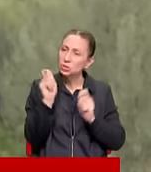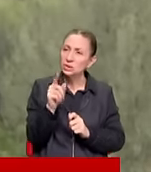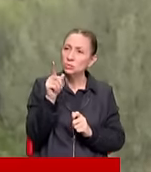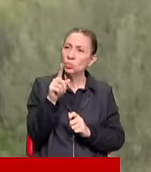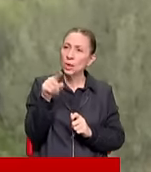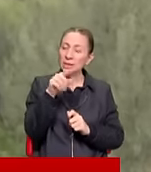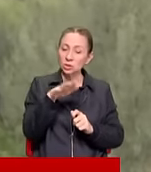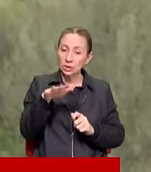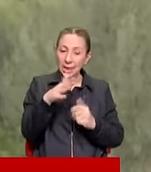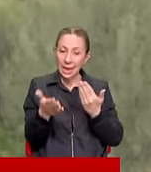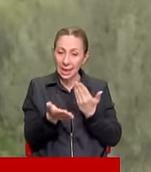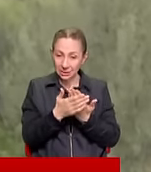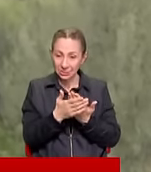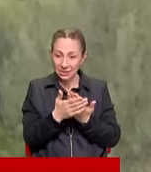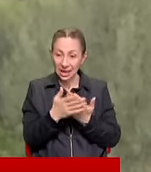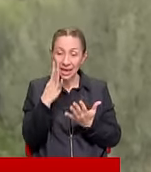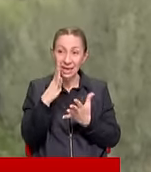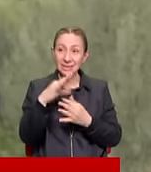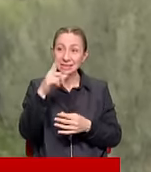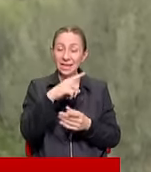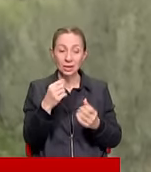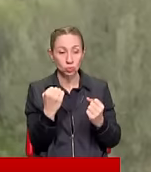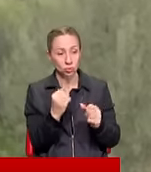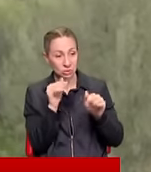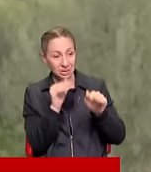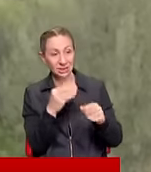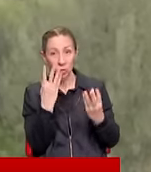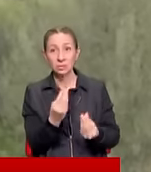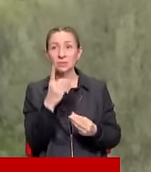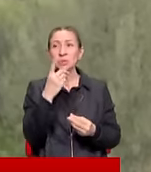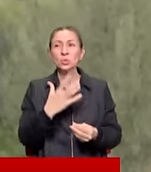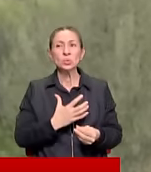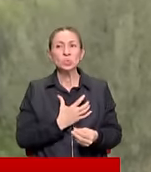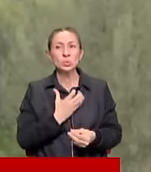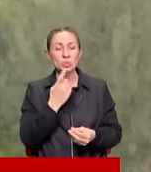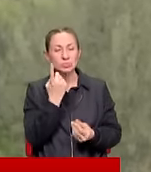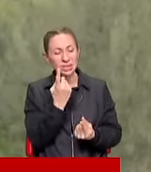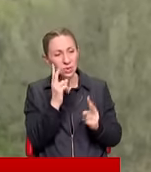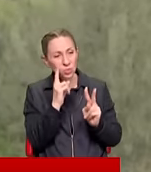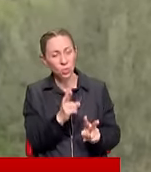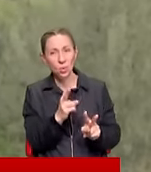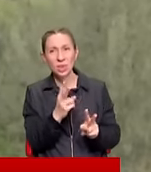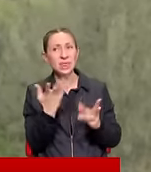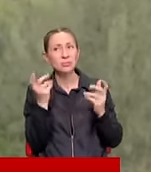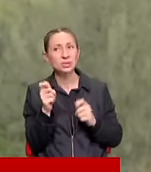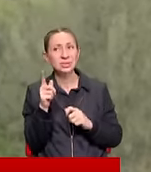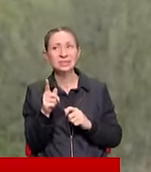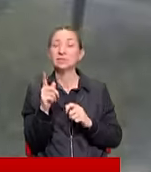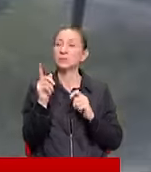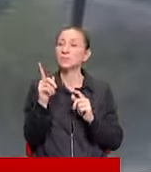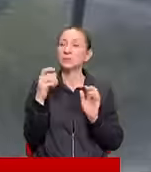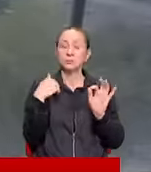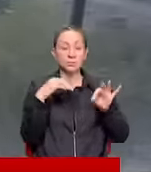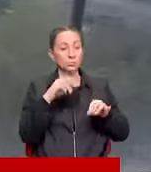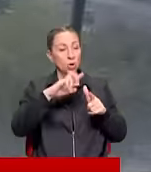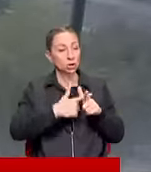burada sosyal yardımlarda insanları ayakta tutmak için ki acı bir reçete de geldi geliyor. Ne yapacaksınız? Ya şimdi bizim